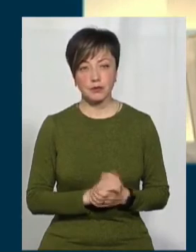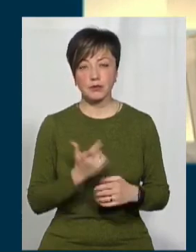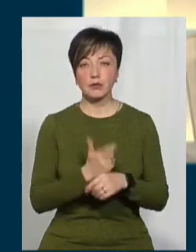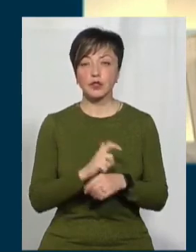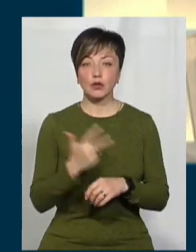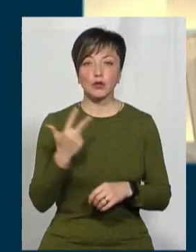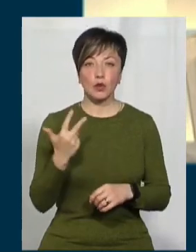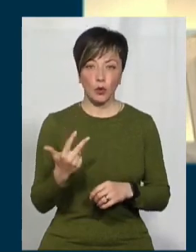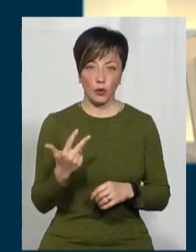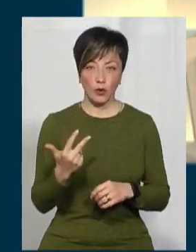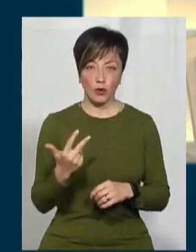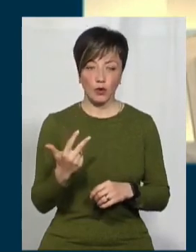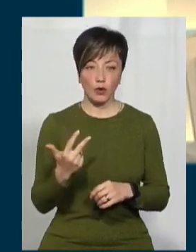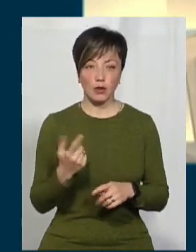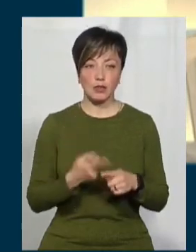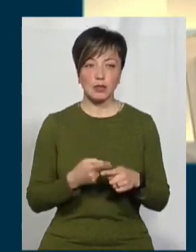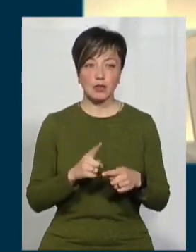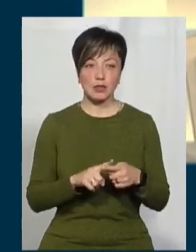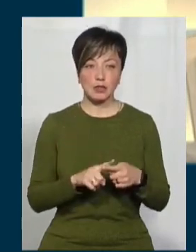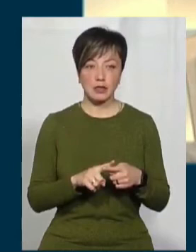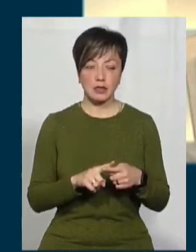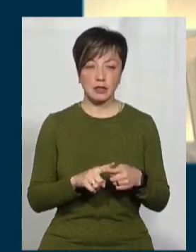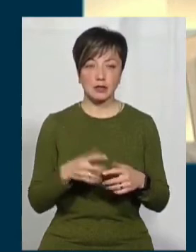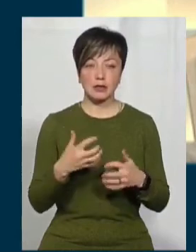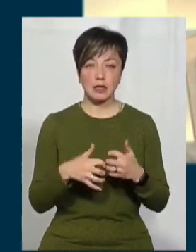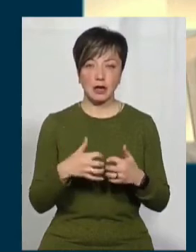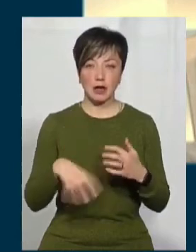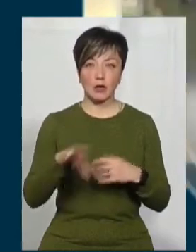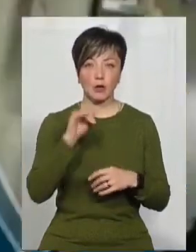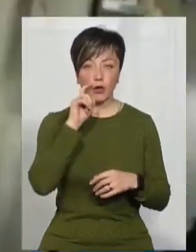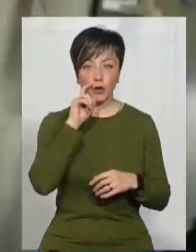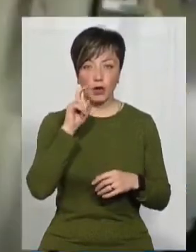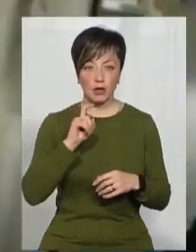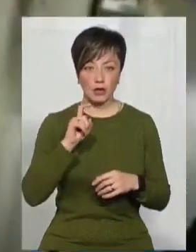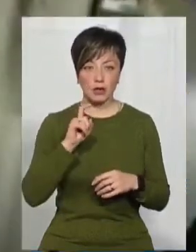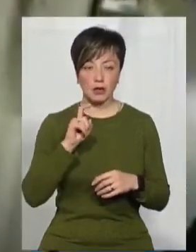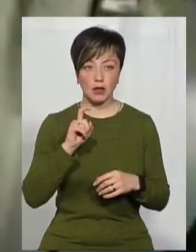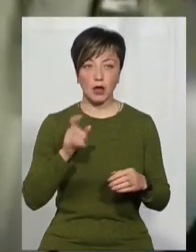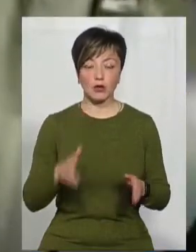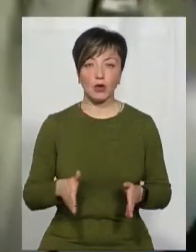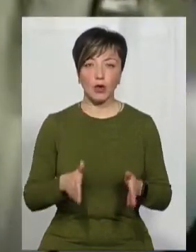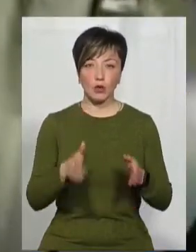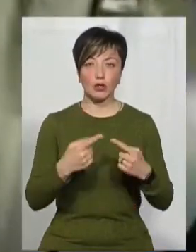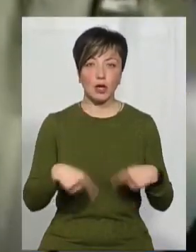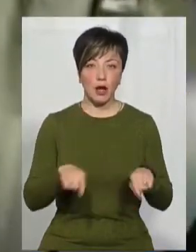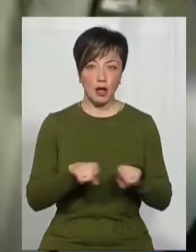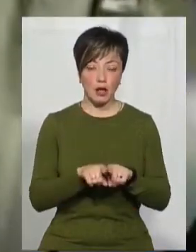трьох. Угу. Тобто це в середньому по Україні в дорожній галузі це